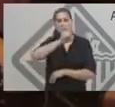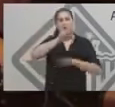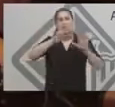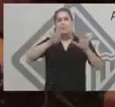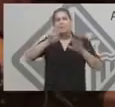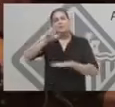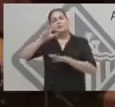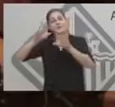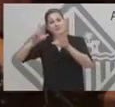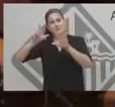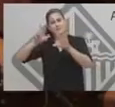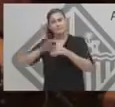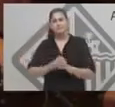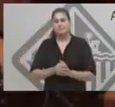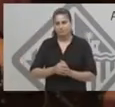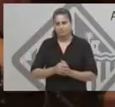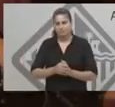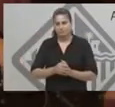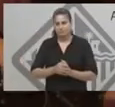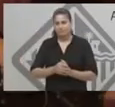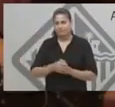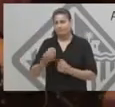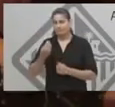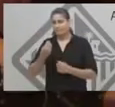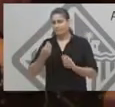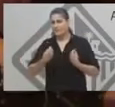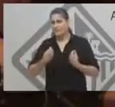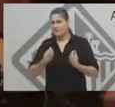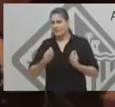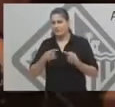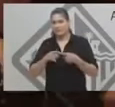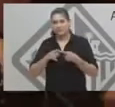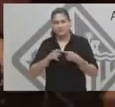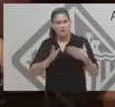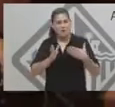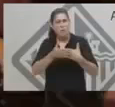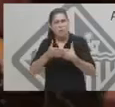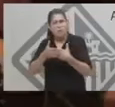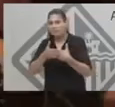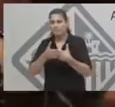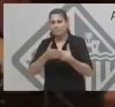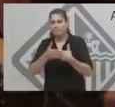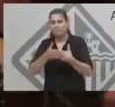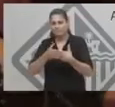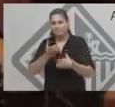1937. Qui pensi que ses ferides estan tancades, aquí hi ha un batlle que diu que ses ferides